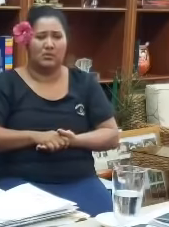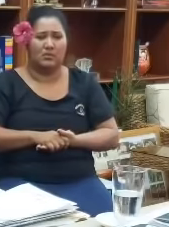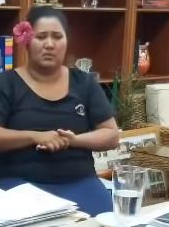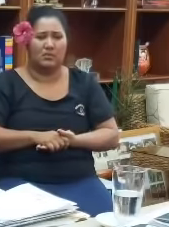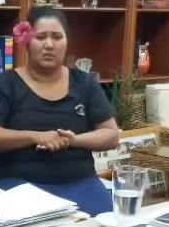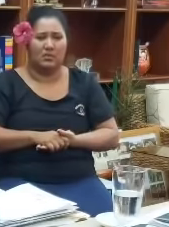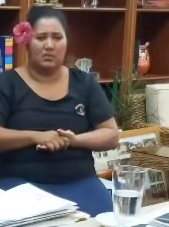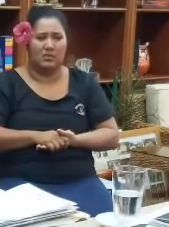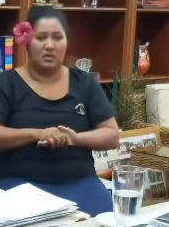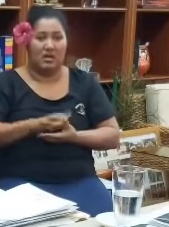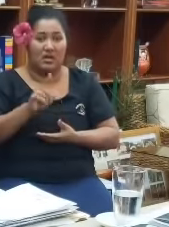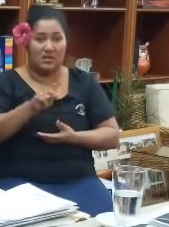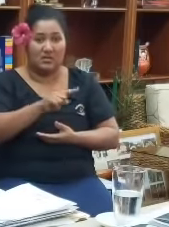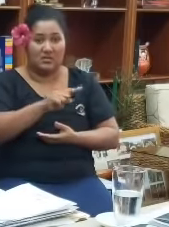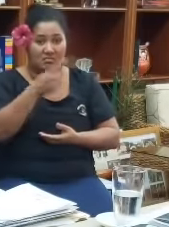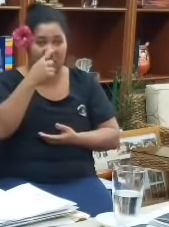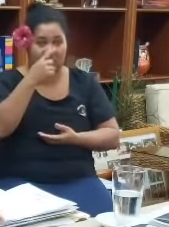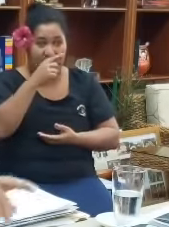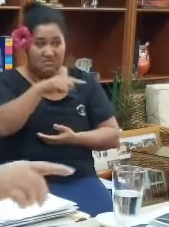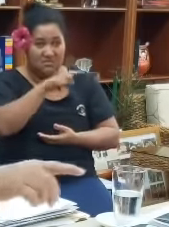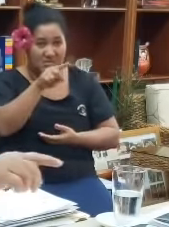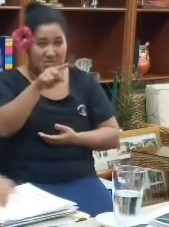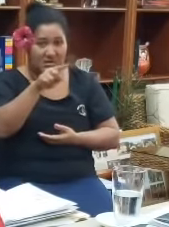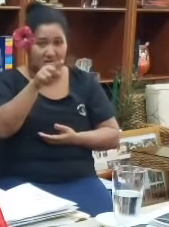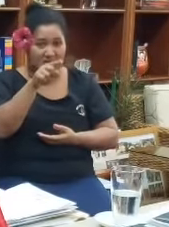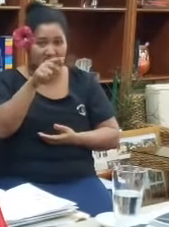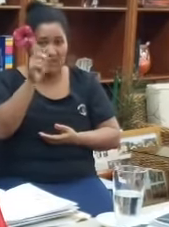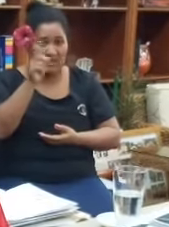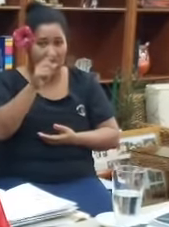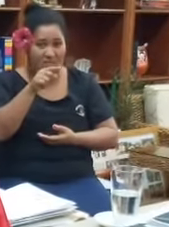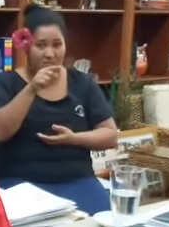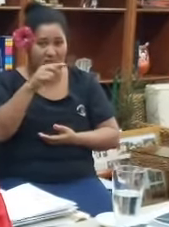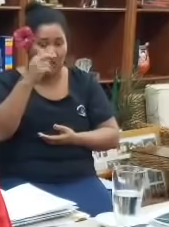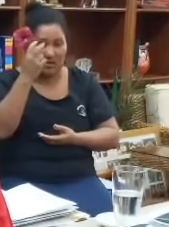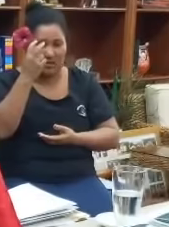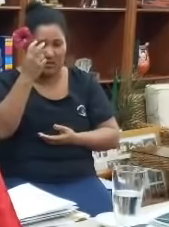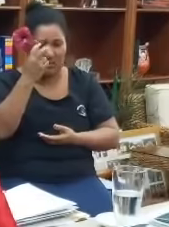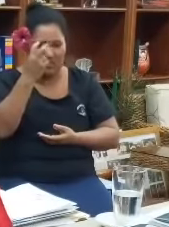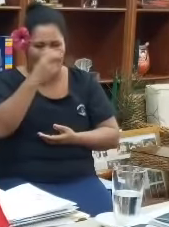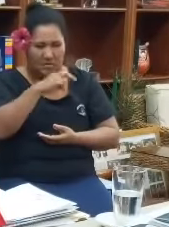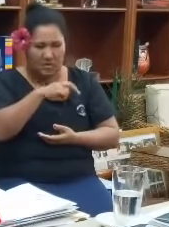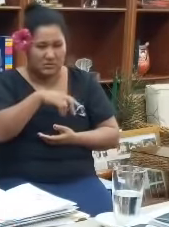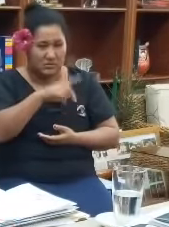là, tu es là, tu es là, tu es là, tu es là, tu es là,